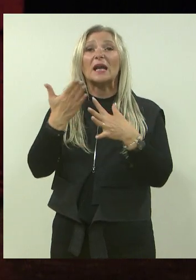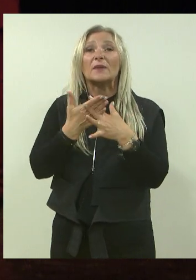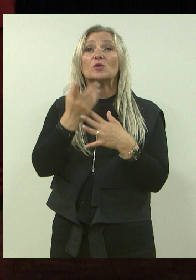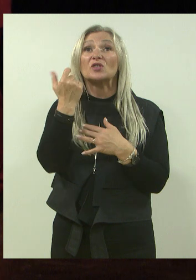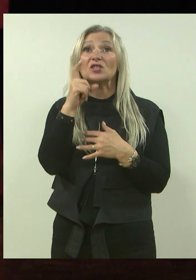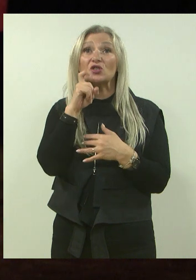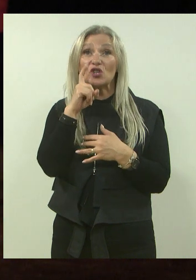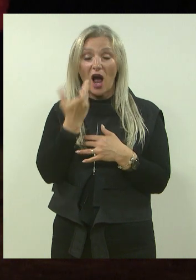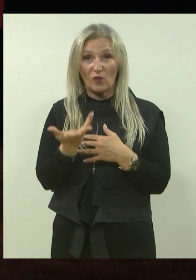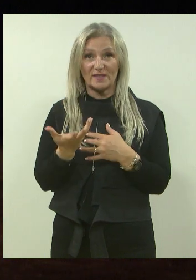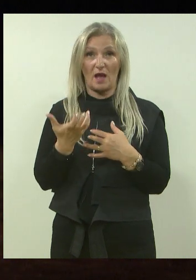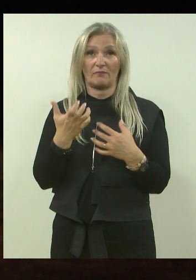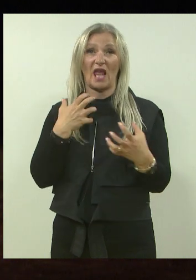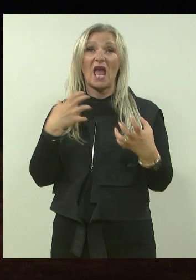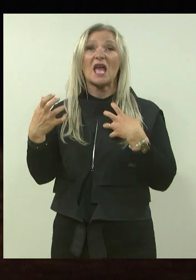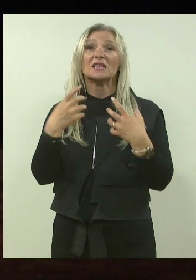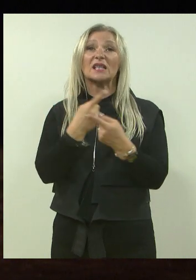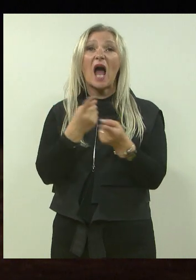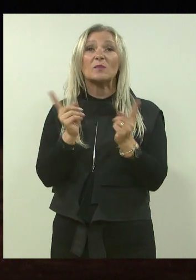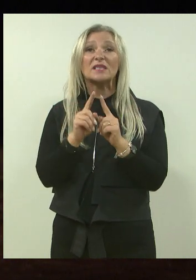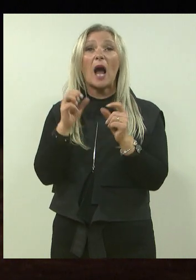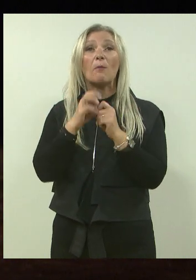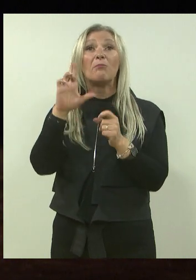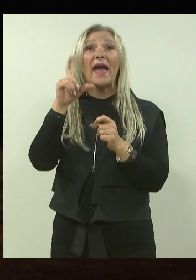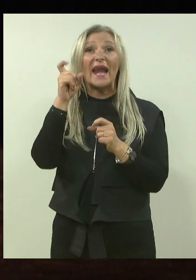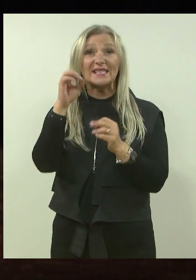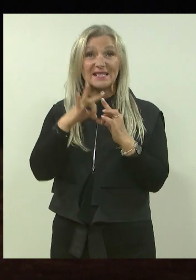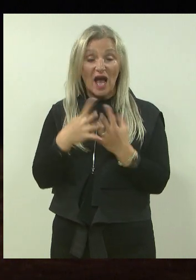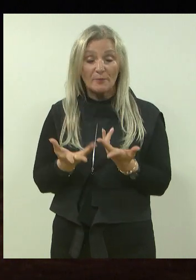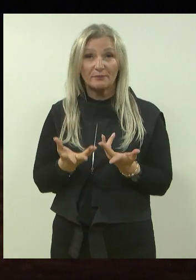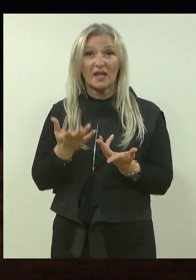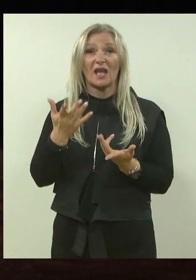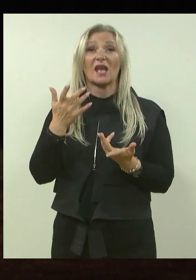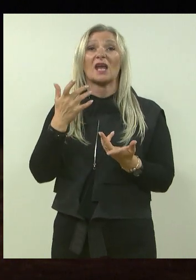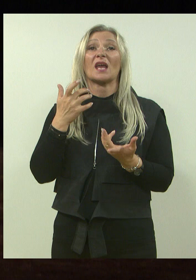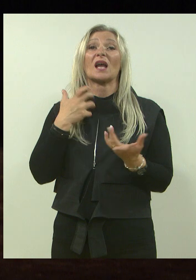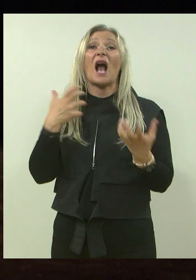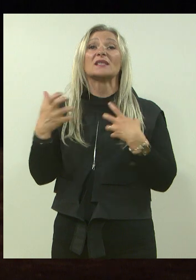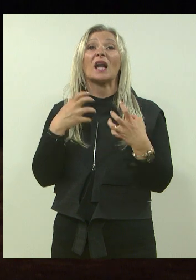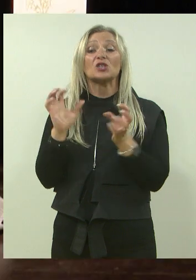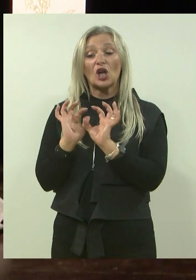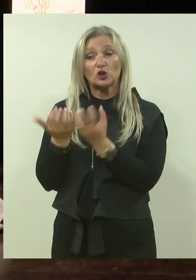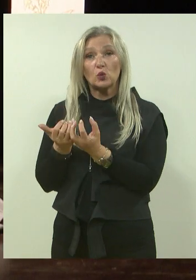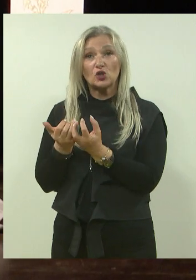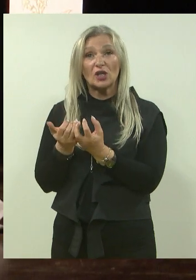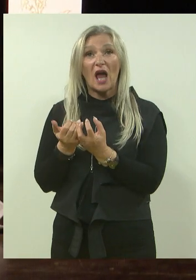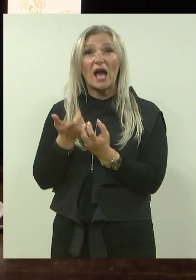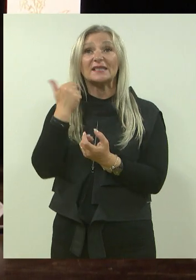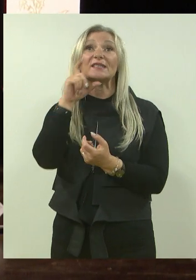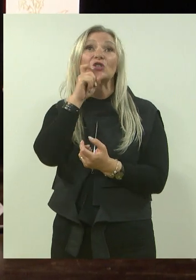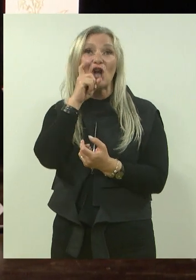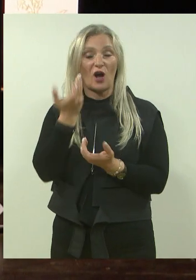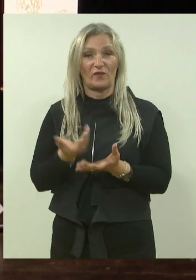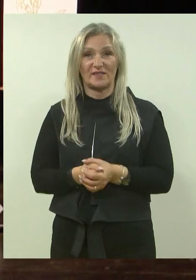Čakovca, dramska sekcija kulturne udruge Belica i dramska kazališna družina Štolcer iz